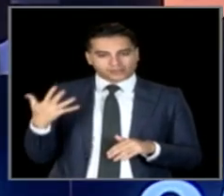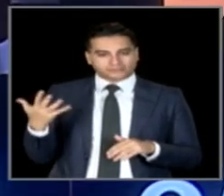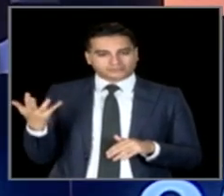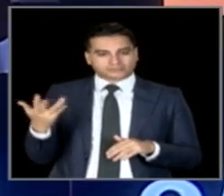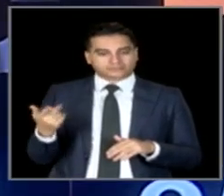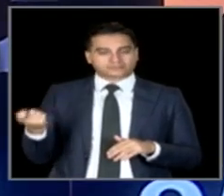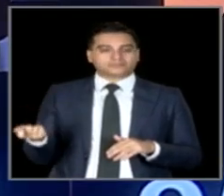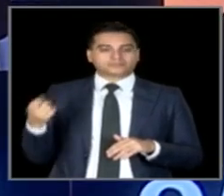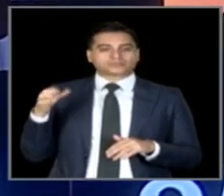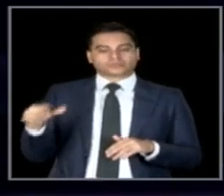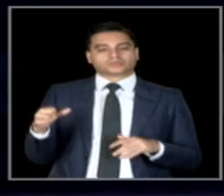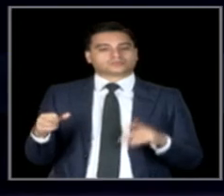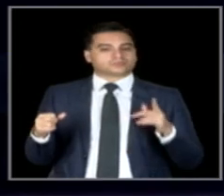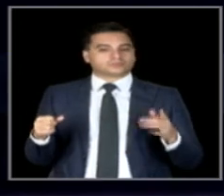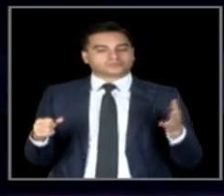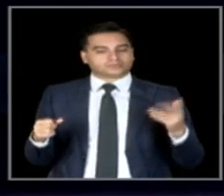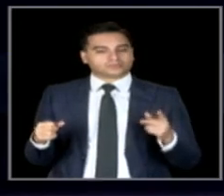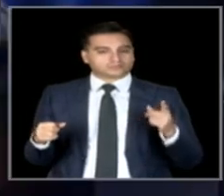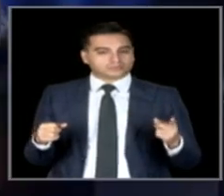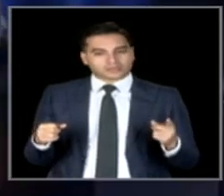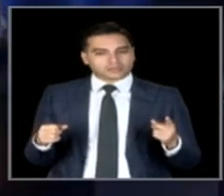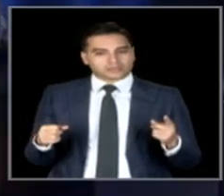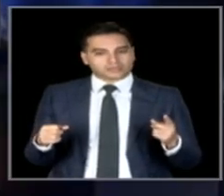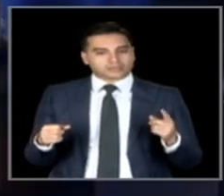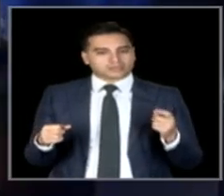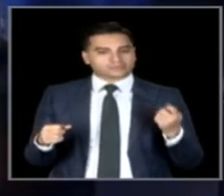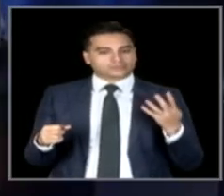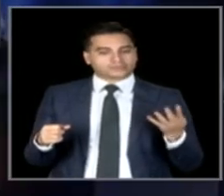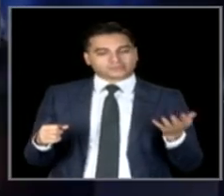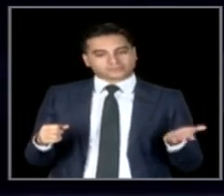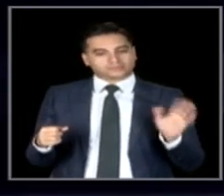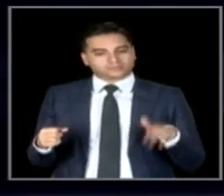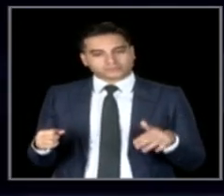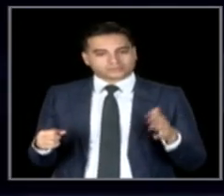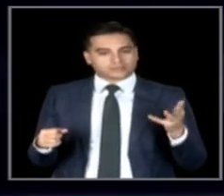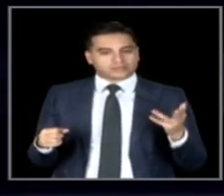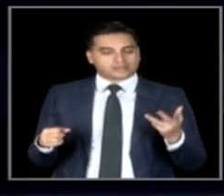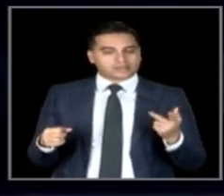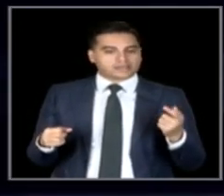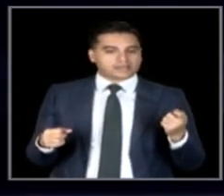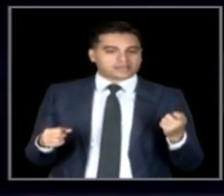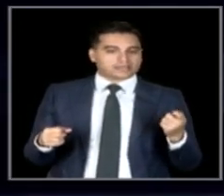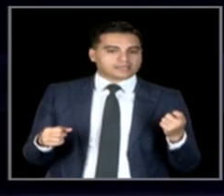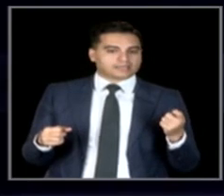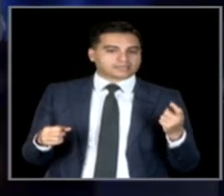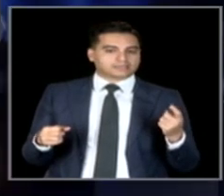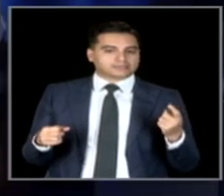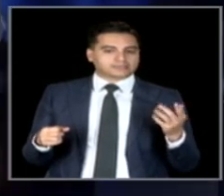صح. 95. حسن عروس كنتوا كام؟ 45. 45 و7 إجابات صح.